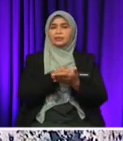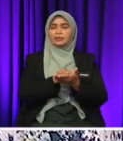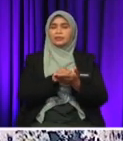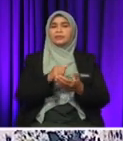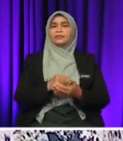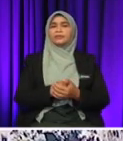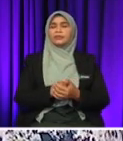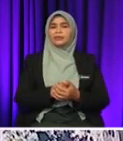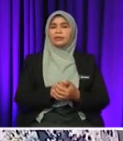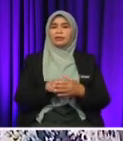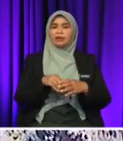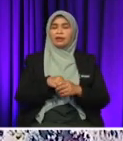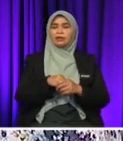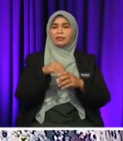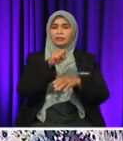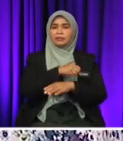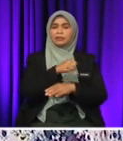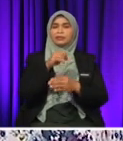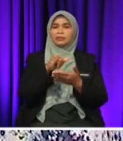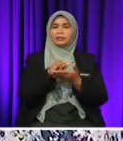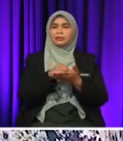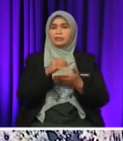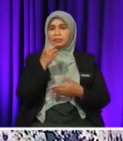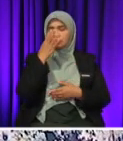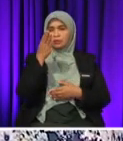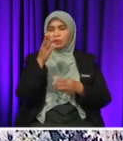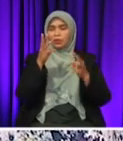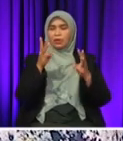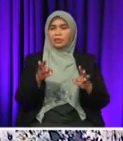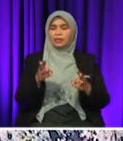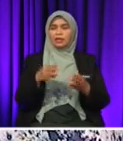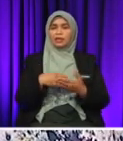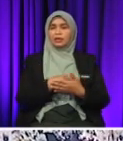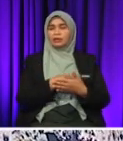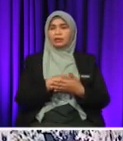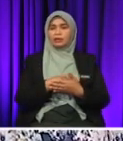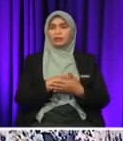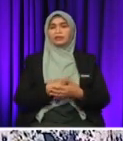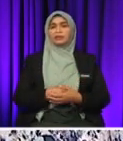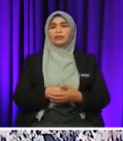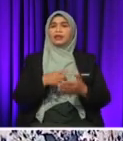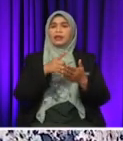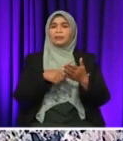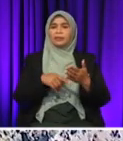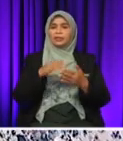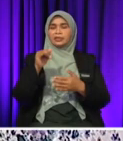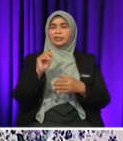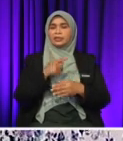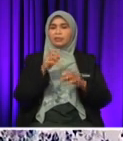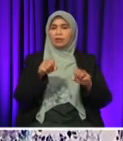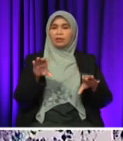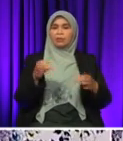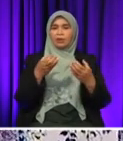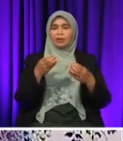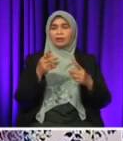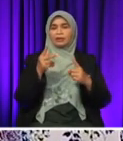sajakku maka amal ini dinyatakan adalah watak anak dan ibu jadi Apakah kritikan yang kita boleh lakukan kepada